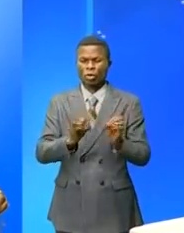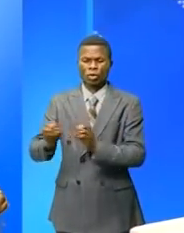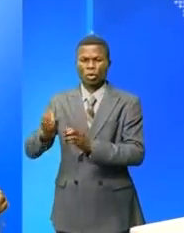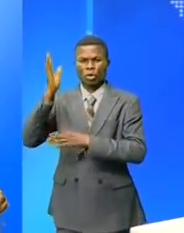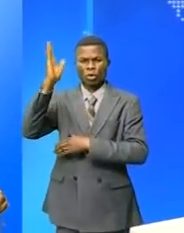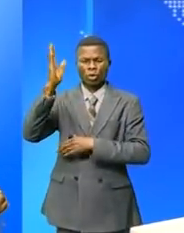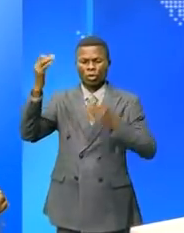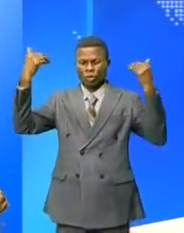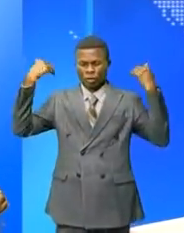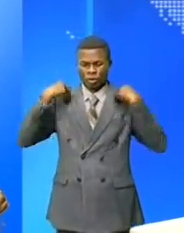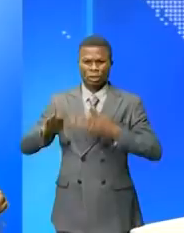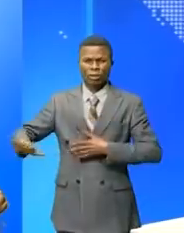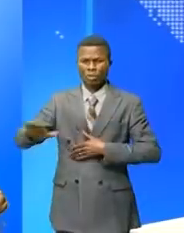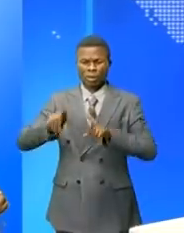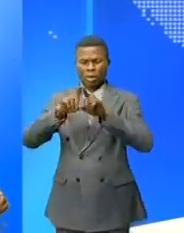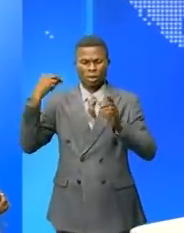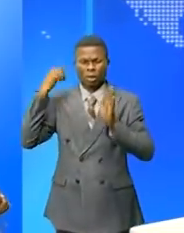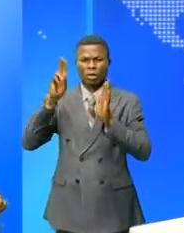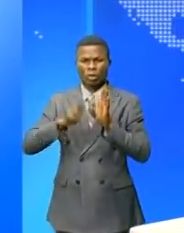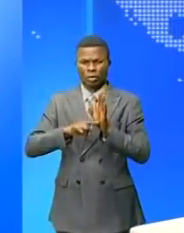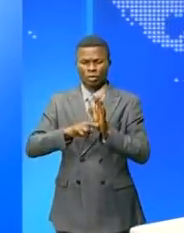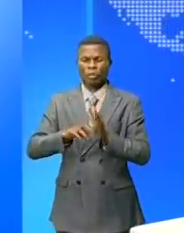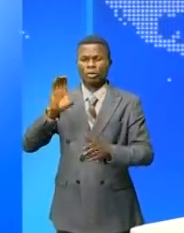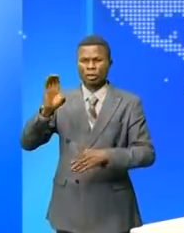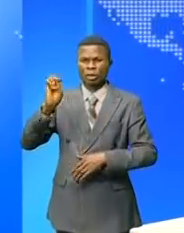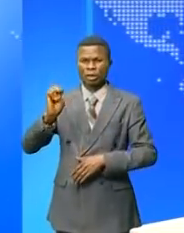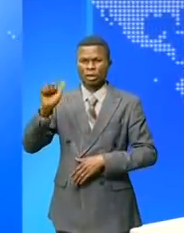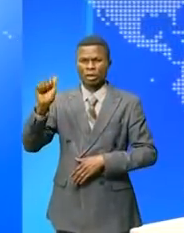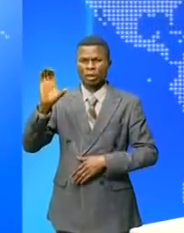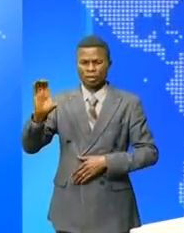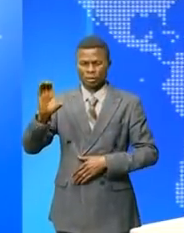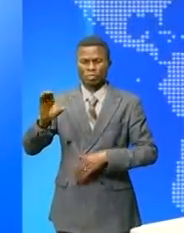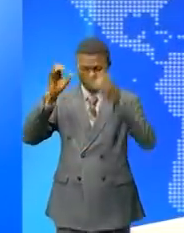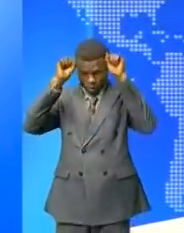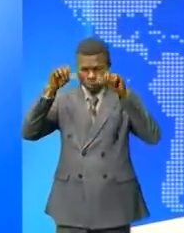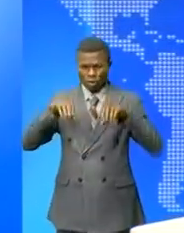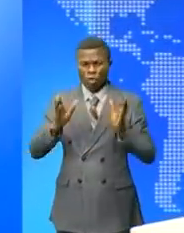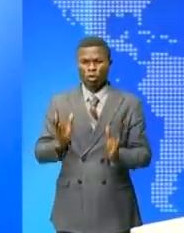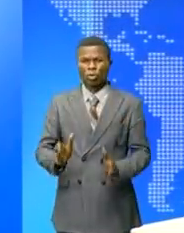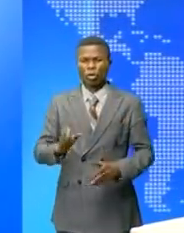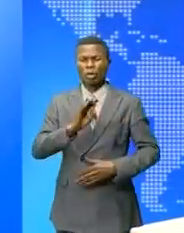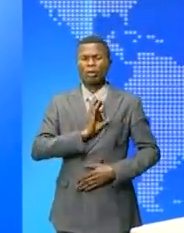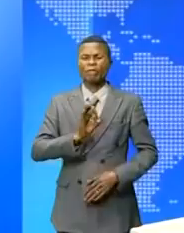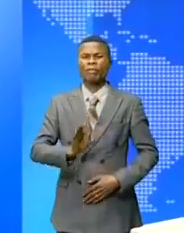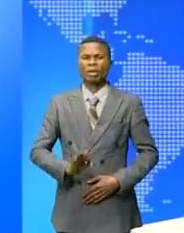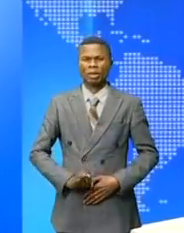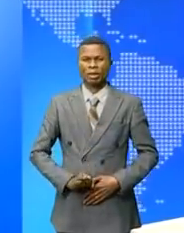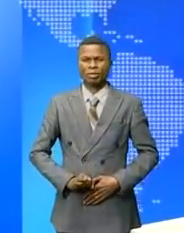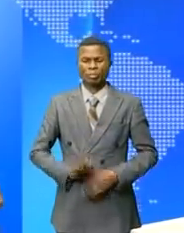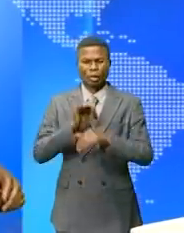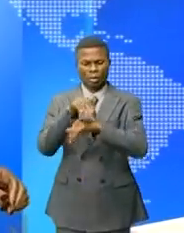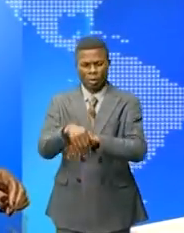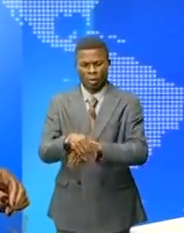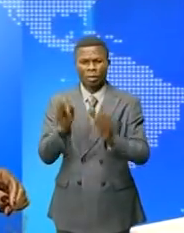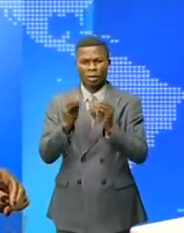des chefs d etat et de gouvernement de la ceeac le chef de l'état congolais félix-antoine qui ce crédit a pris également